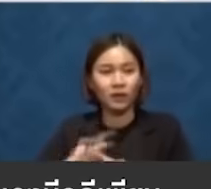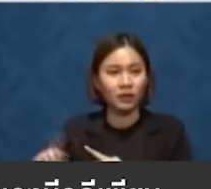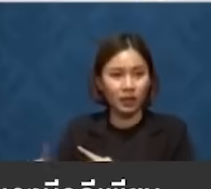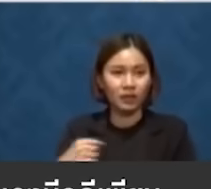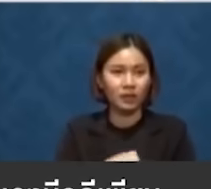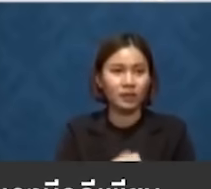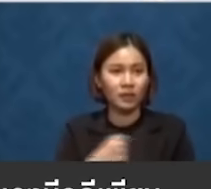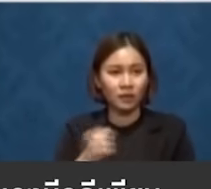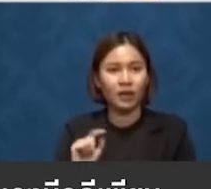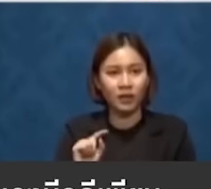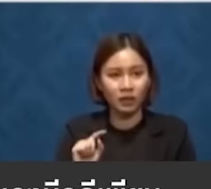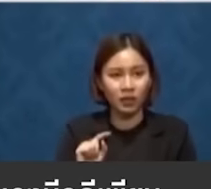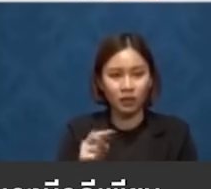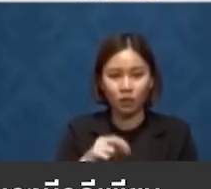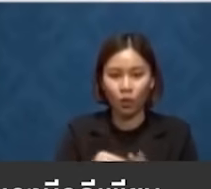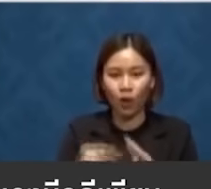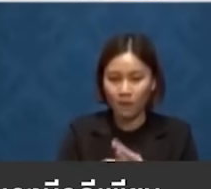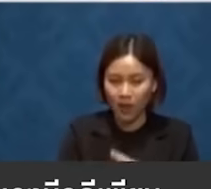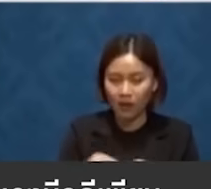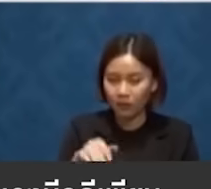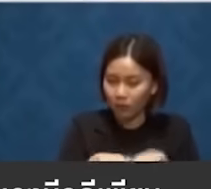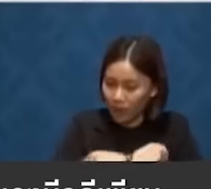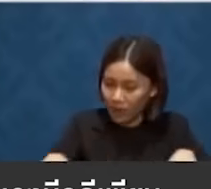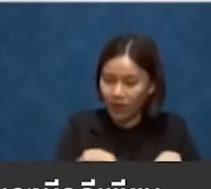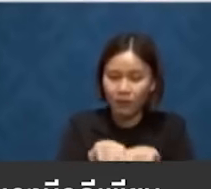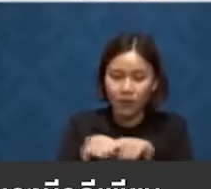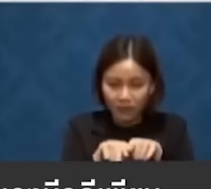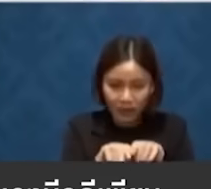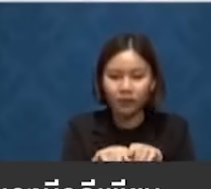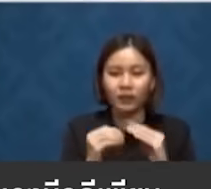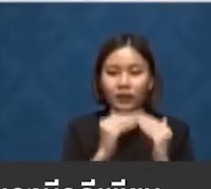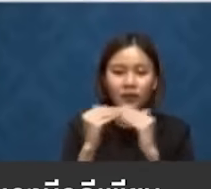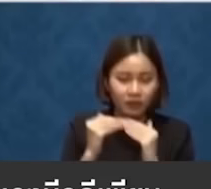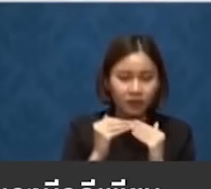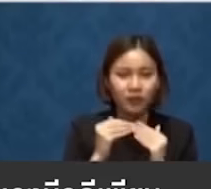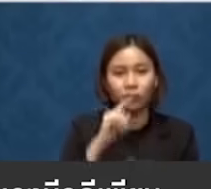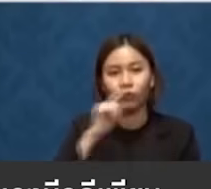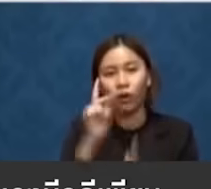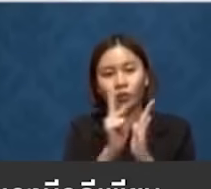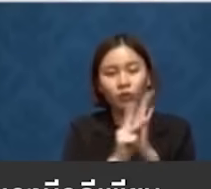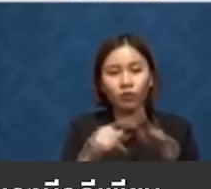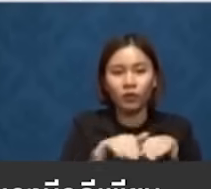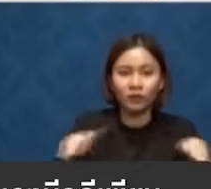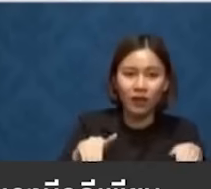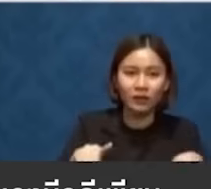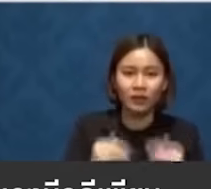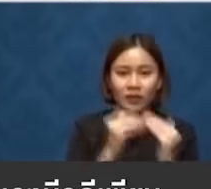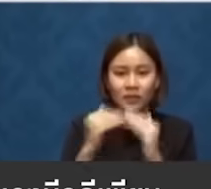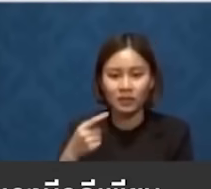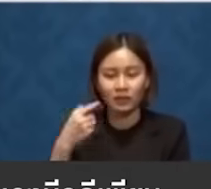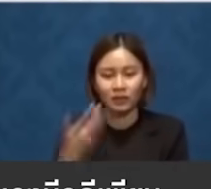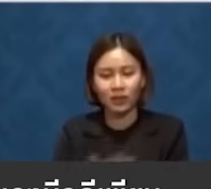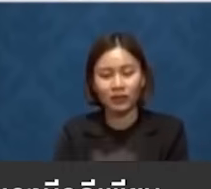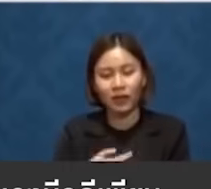าคนเราต้องโตแล้วเราต้องรู้จักคำว่าวุฒิภาวะแต่ถ้าโตแต่ตัวแล้วไม่รู้จักวุฒิภาวะก็ใส่เสื้อไรเดอร์ตลอดไปก็ได้ไม่มีใครว่